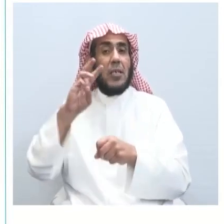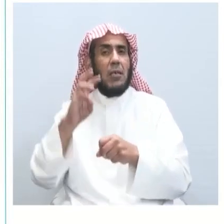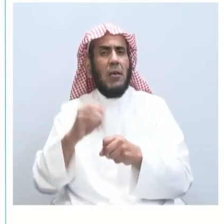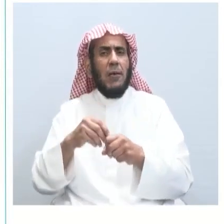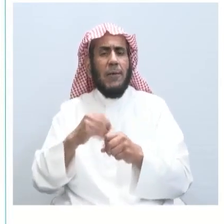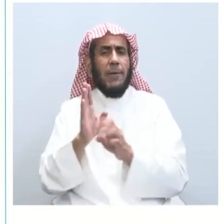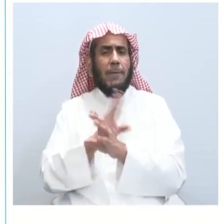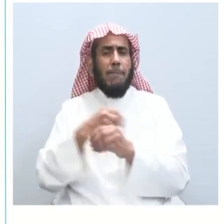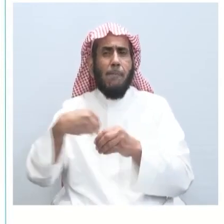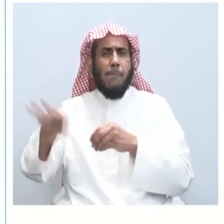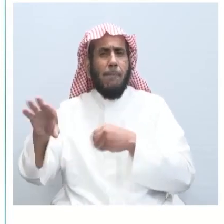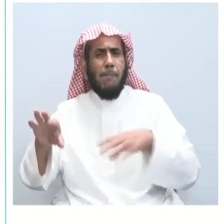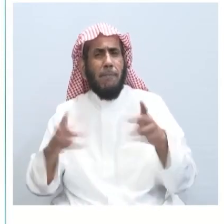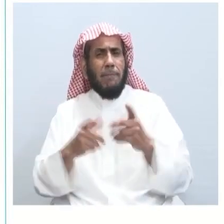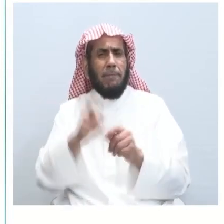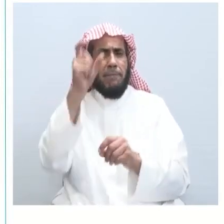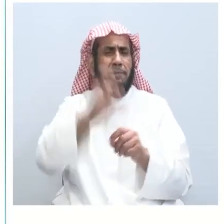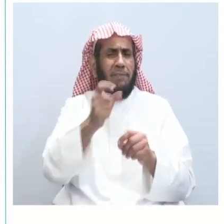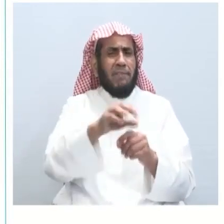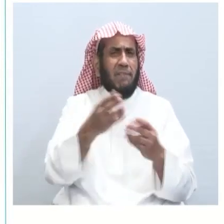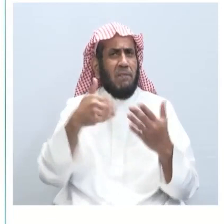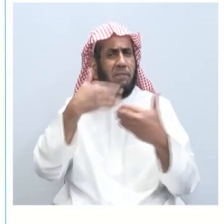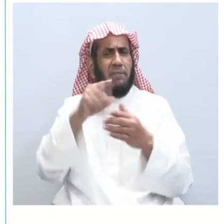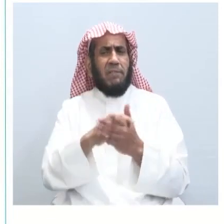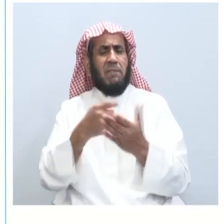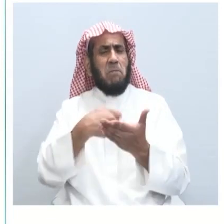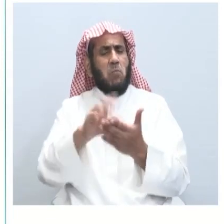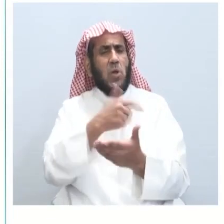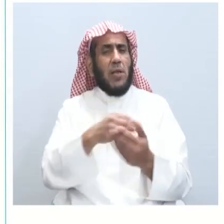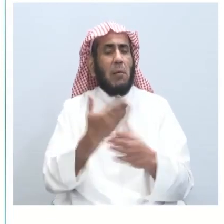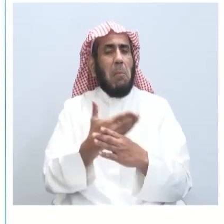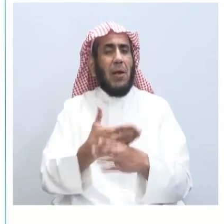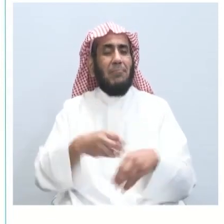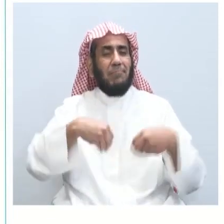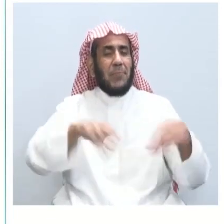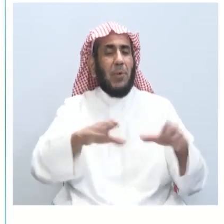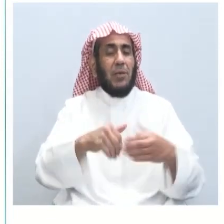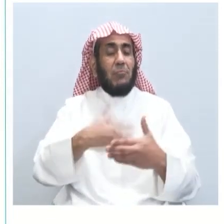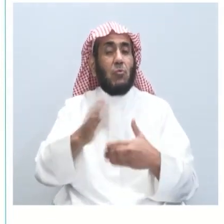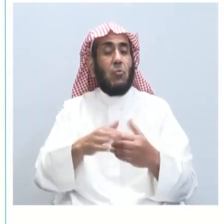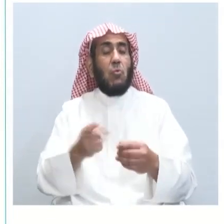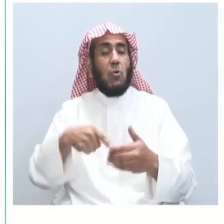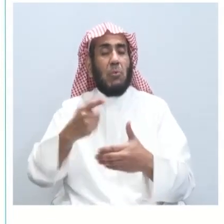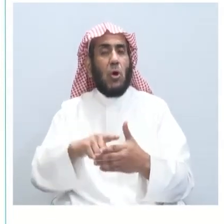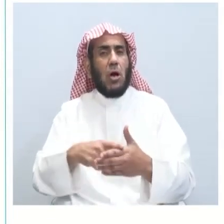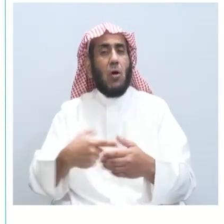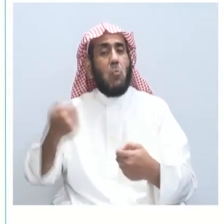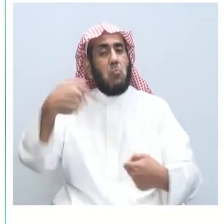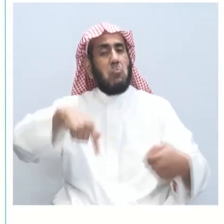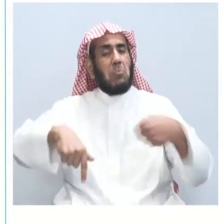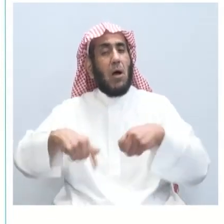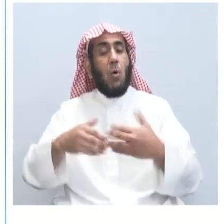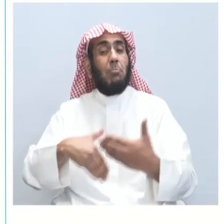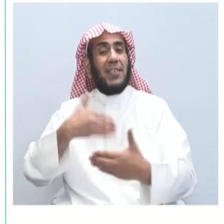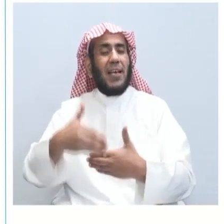تسوق على العملاء المحتملين لها ولكي تبيع المنتجات ومن ثم بالتاكيد تحقق الارباح